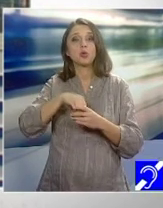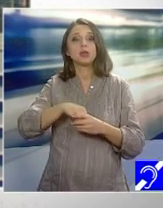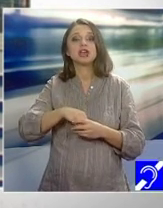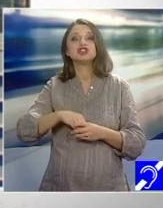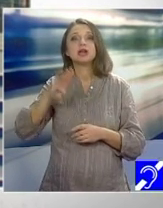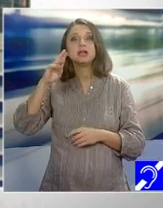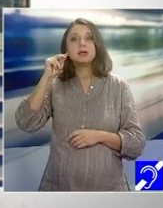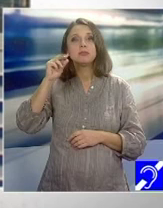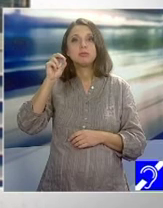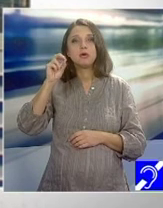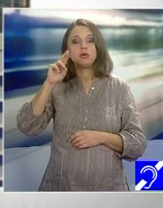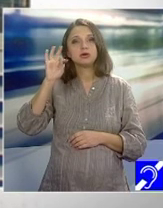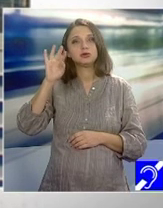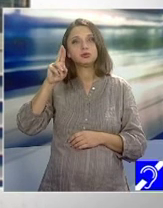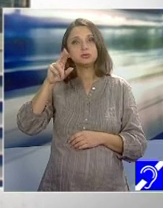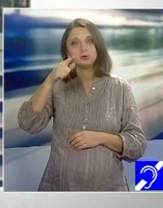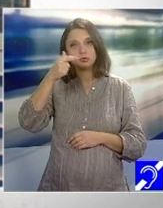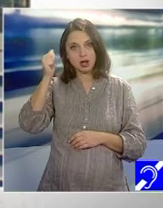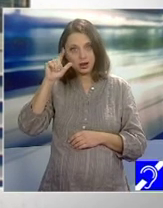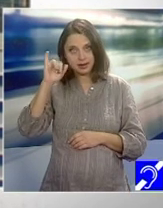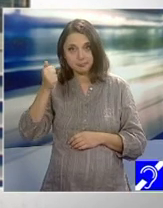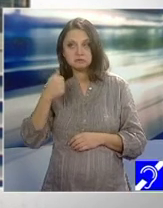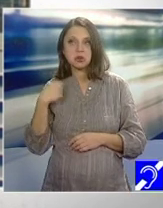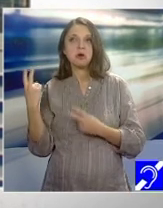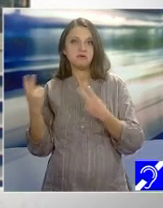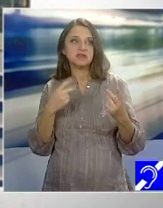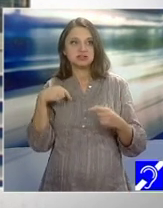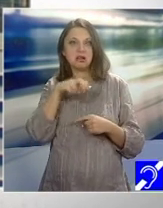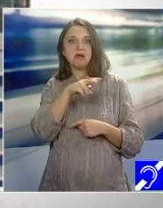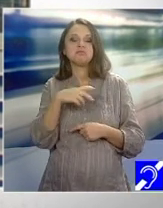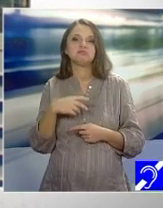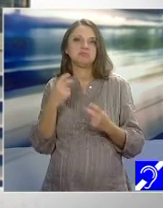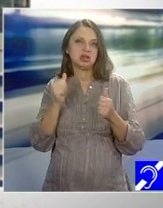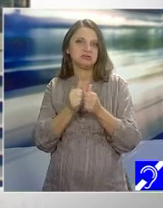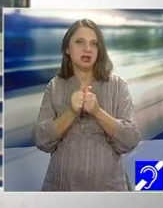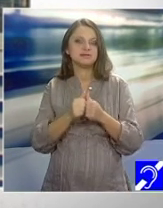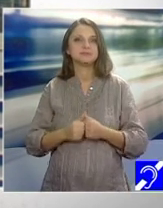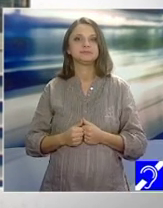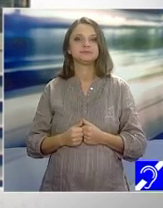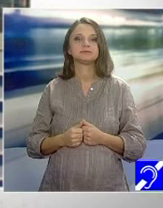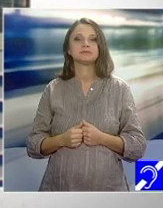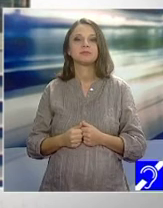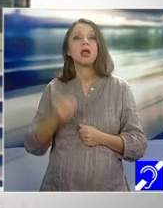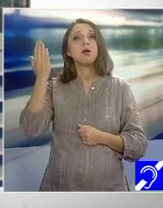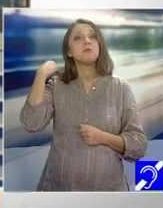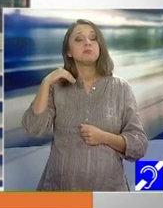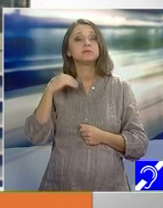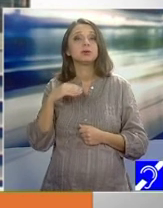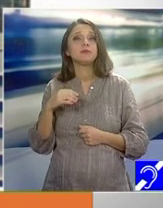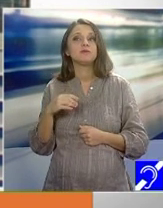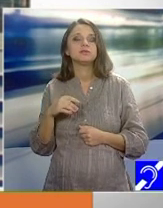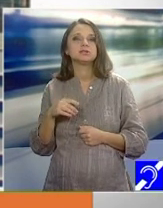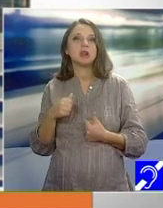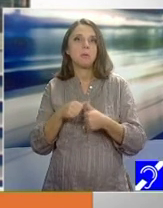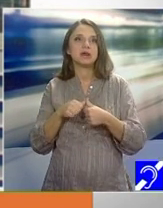de ceva vreme și o vizitez destul de des. La un moment dat am fost în Finlanda la un